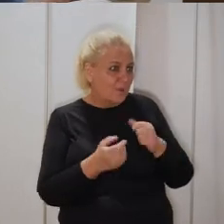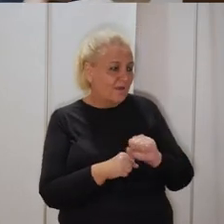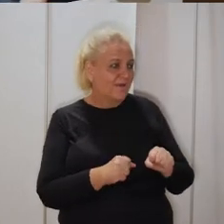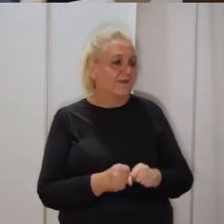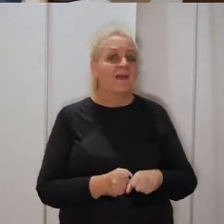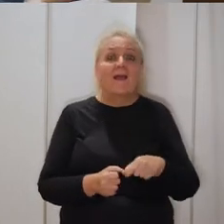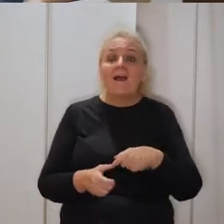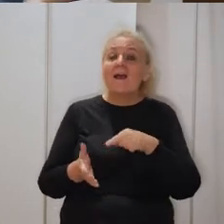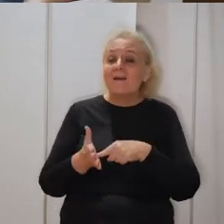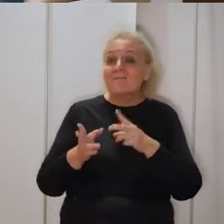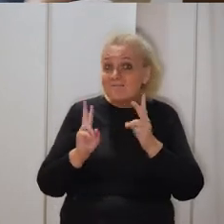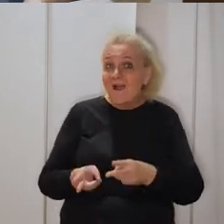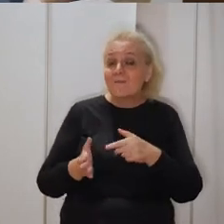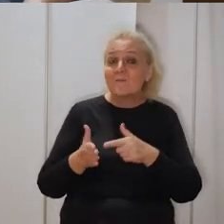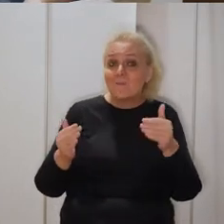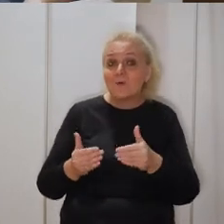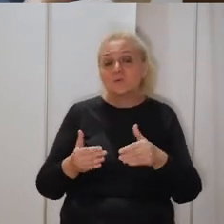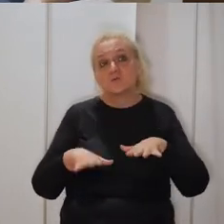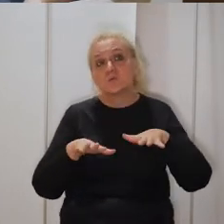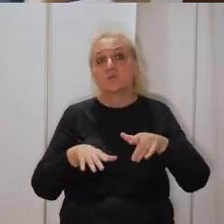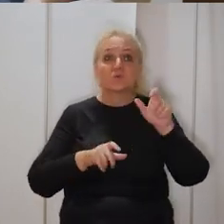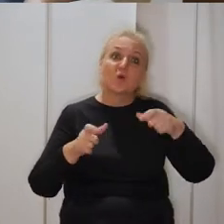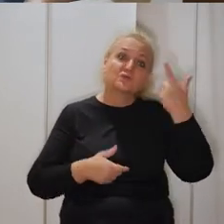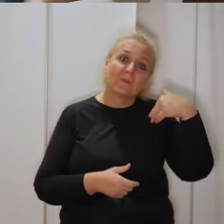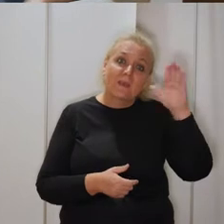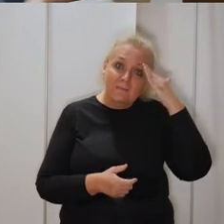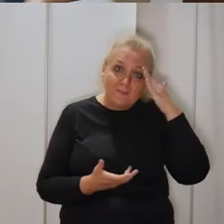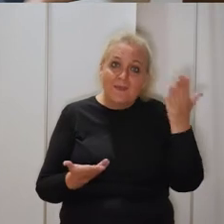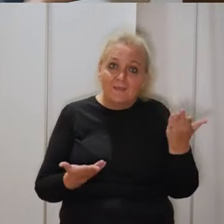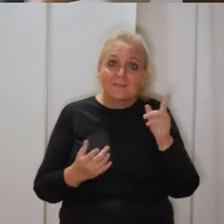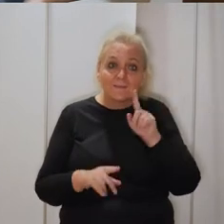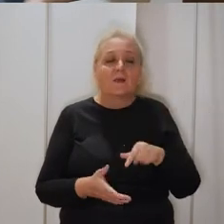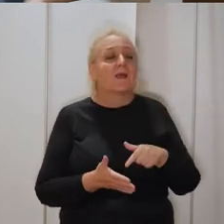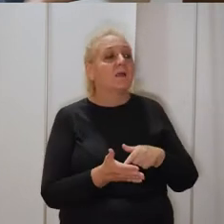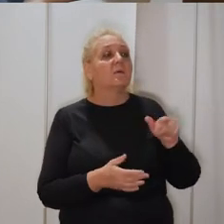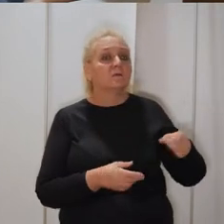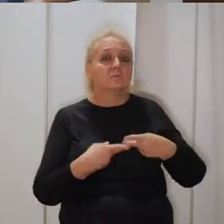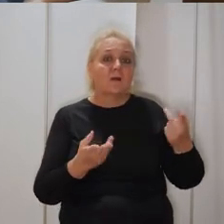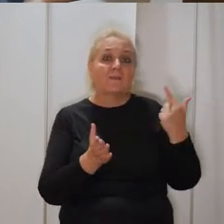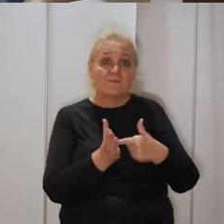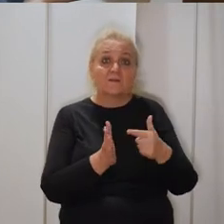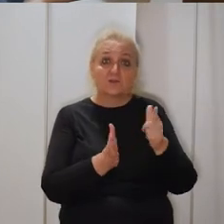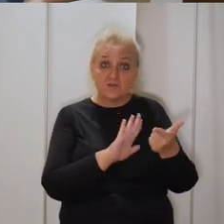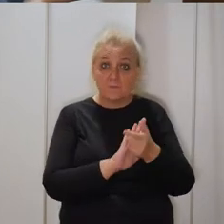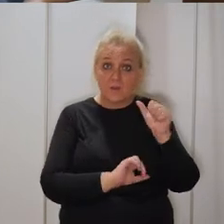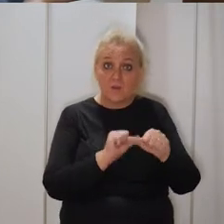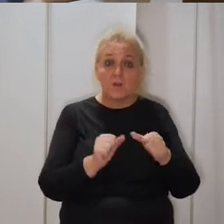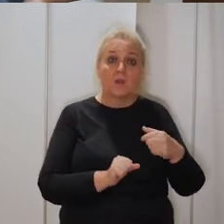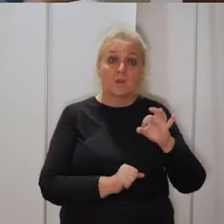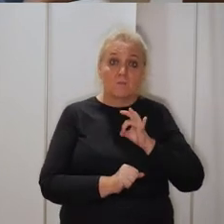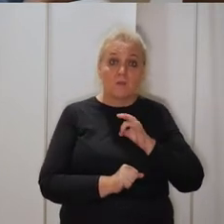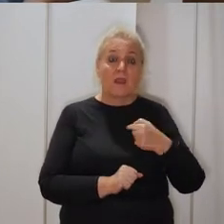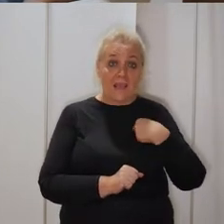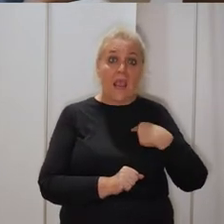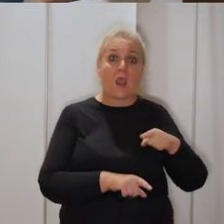ale no faktycznie możliwe, że nie dużo osób o nim pamięta, to prawda. I który został uknuty w 2017 roku przeze mnie i przez mojego